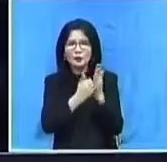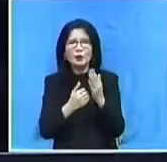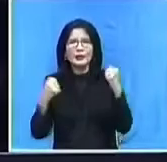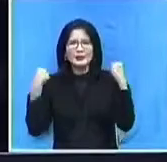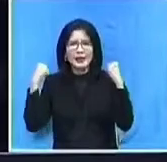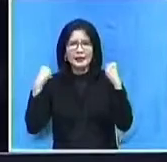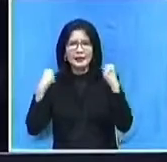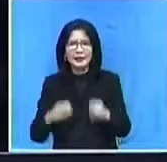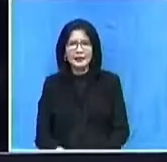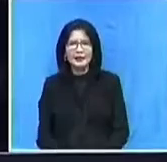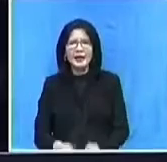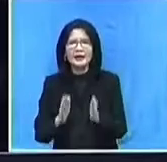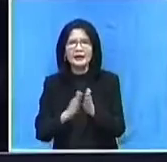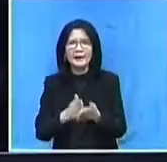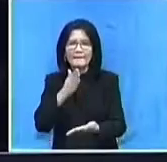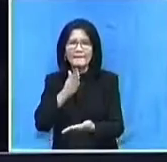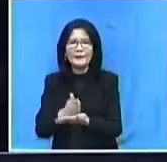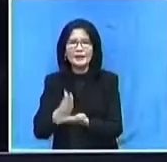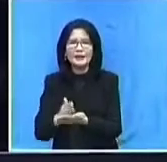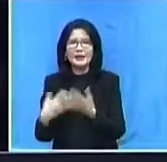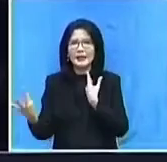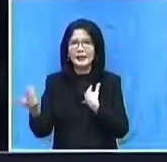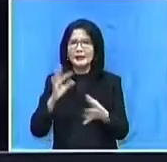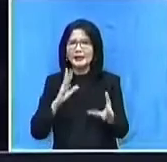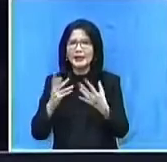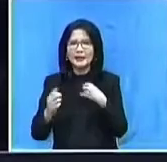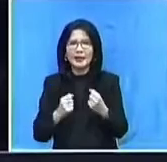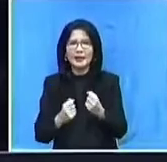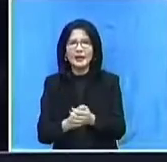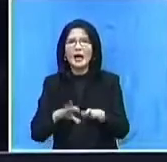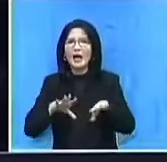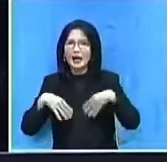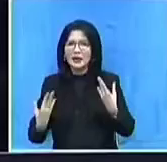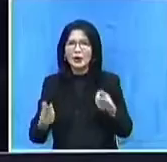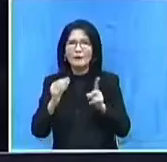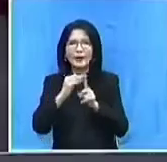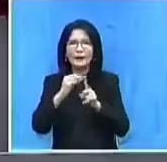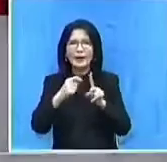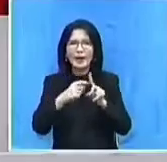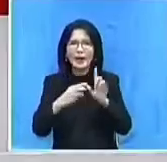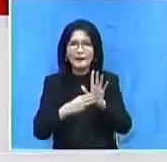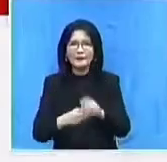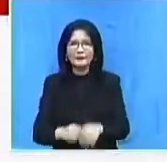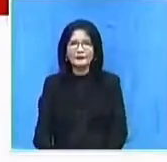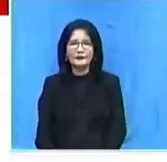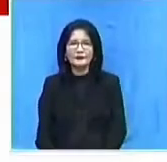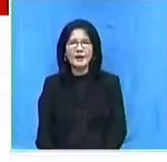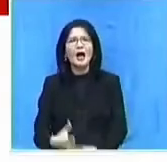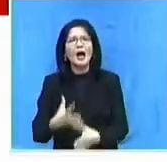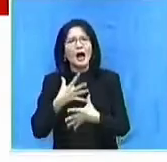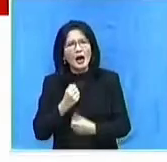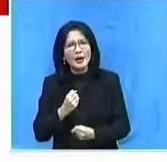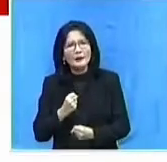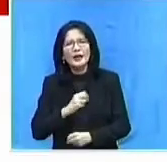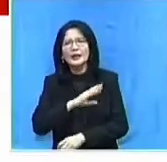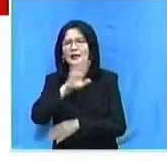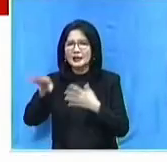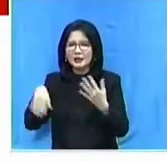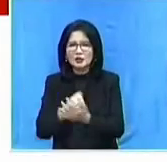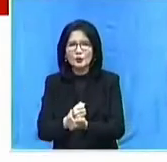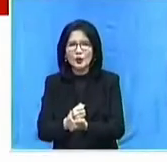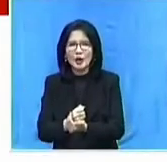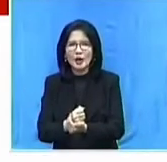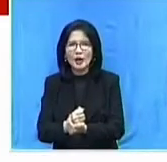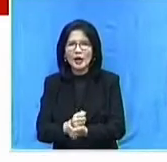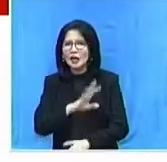maupun pemberlakuan pembatasan kegiatan masyarakat atau ppkm menjadi Harapan Kita semua agar